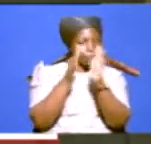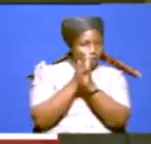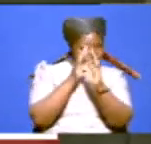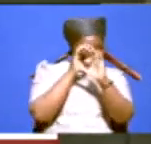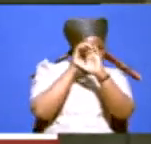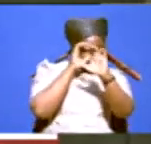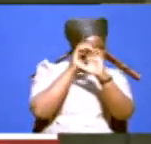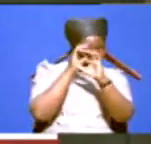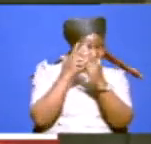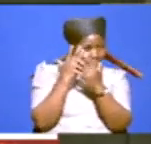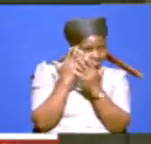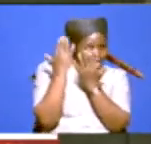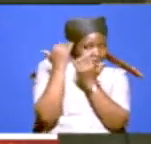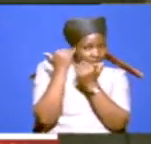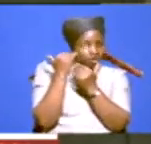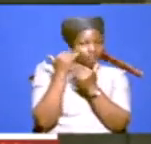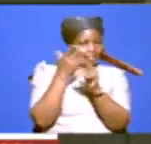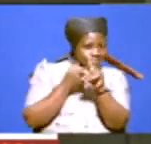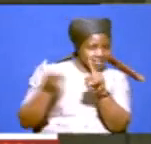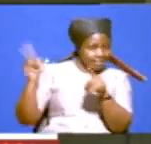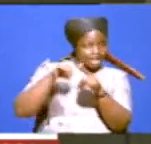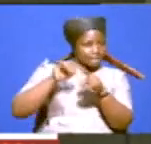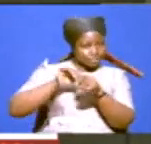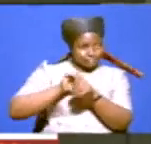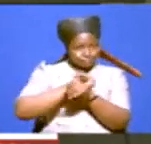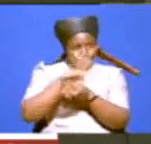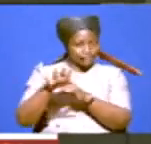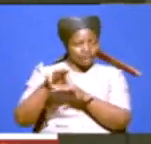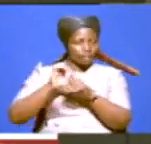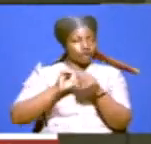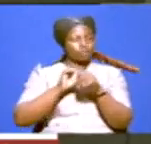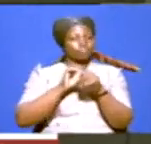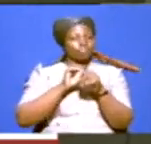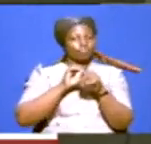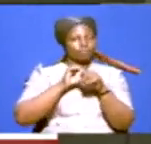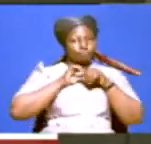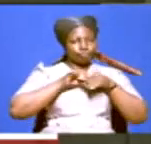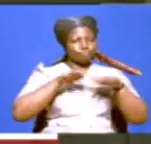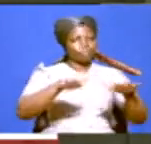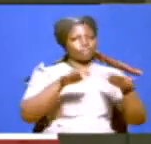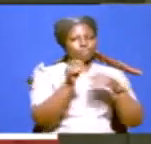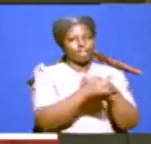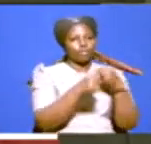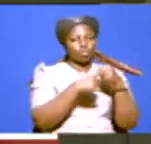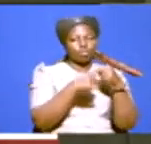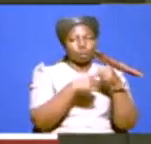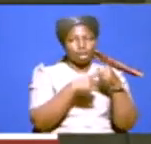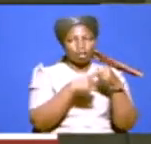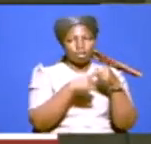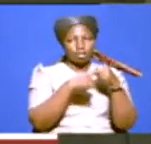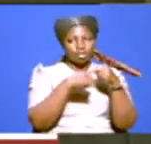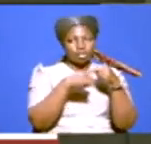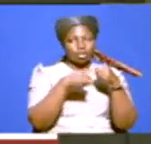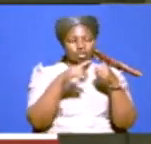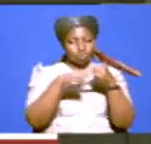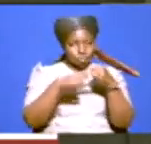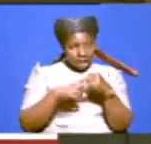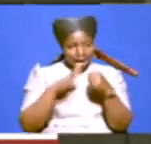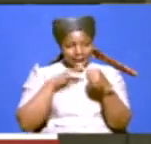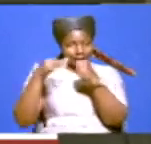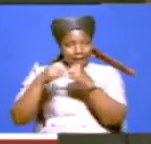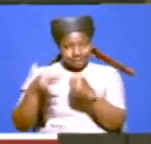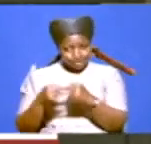increased spread of COVID-19 in the month of July and August, associated with the more transmissible